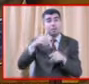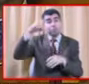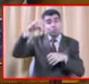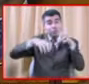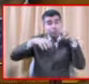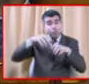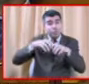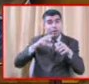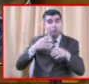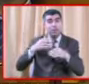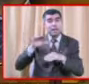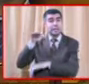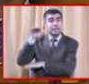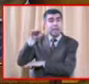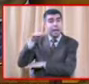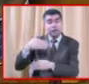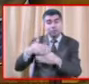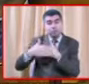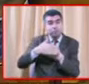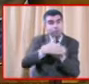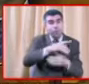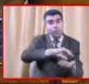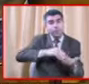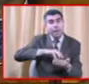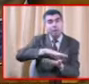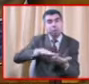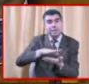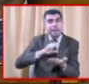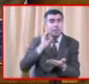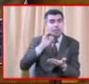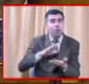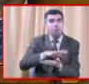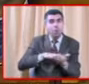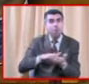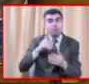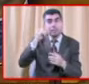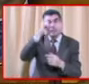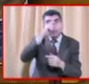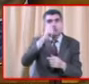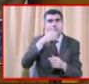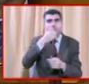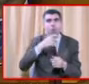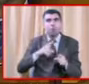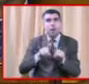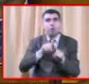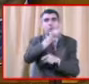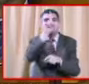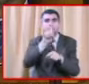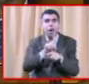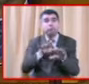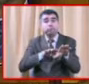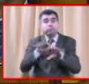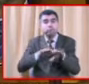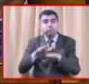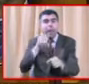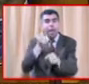إقليم قلميم وبعض المناطق المجاورة والتي خلفت عدة خسائر في الأرواح والممتلكات، نسألكم سيد الوزير المحترم، ما هي التدابير الحكومية